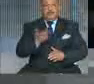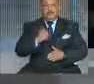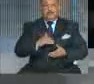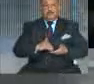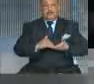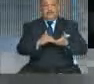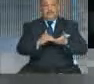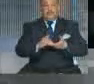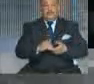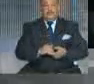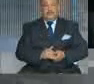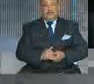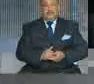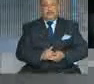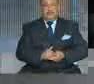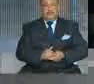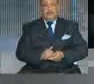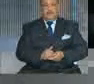عملية الصرف